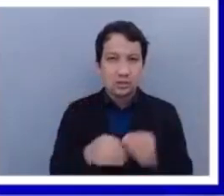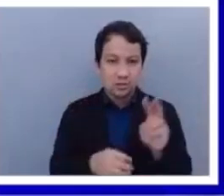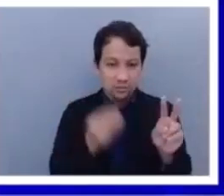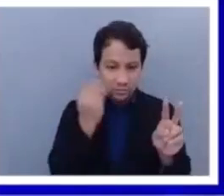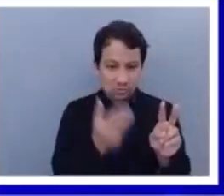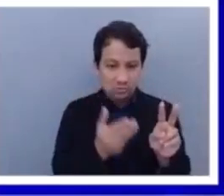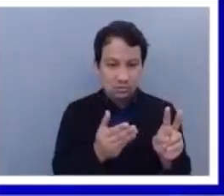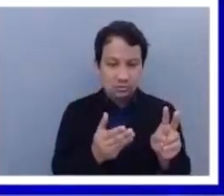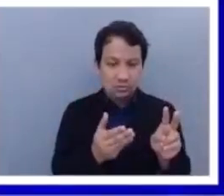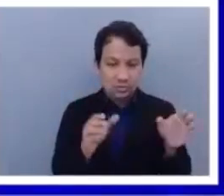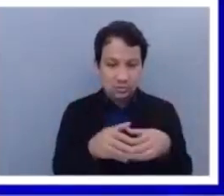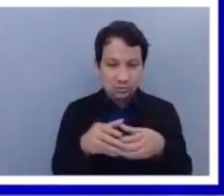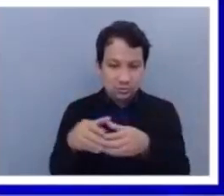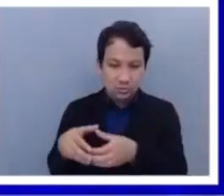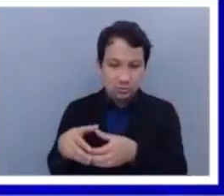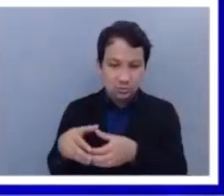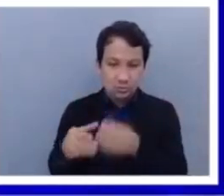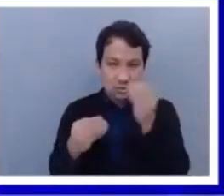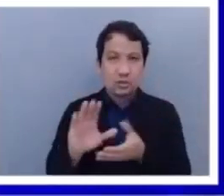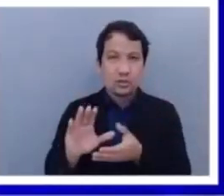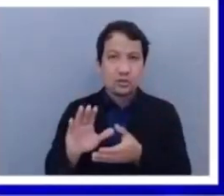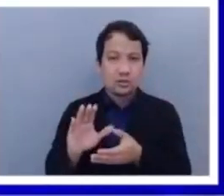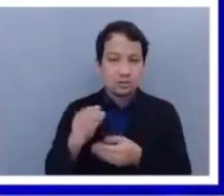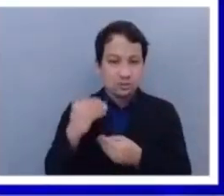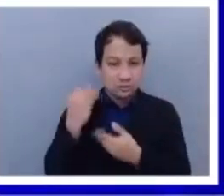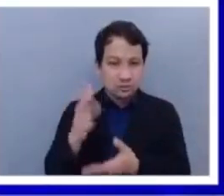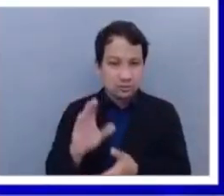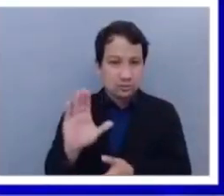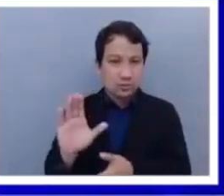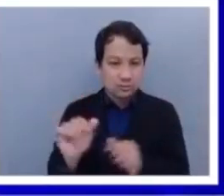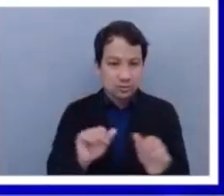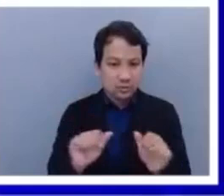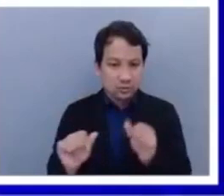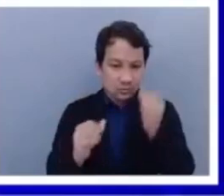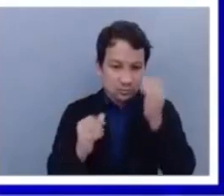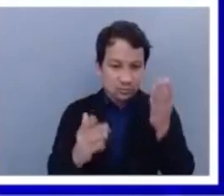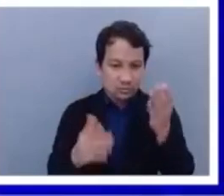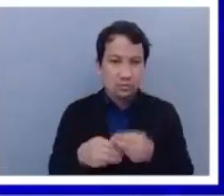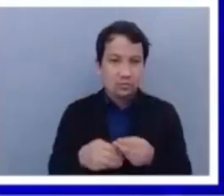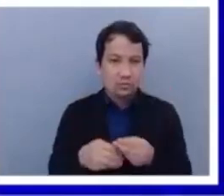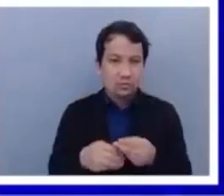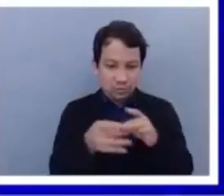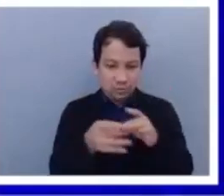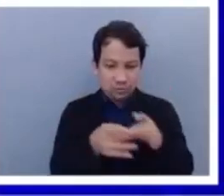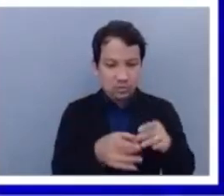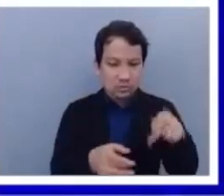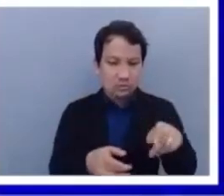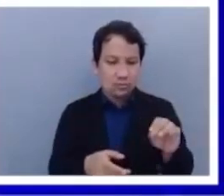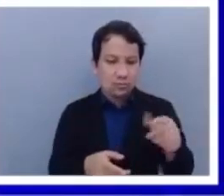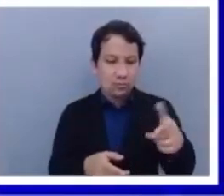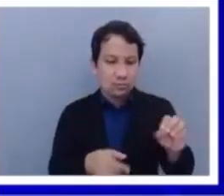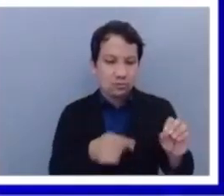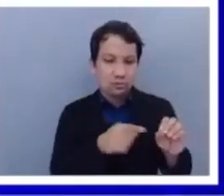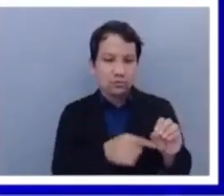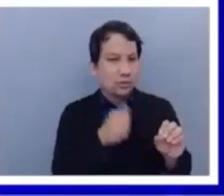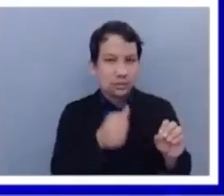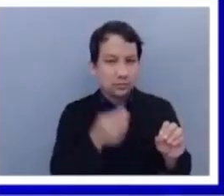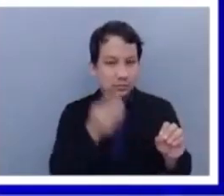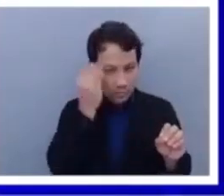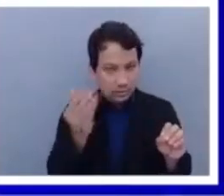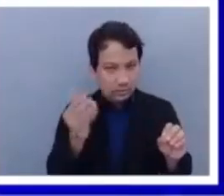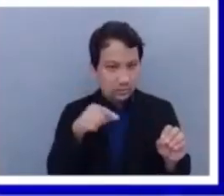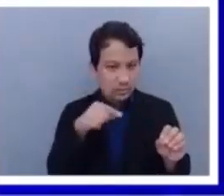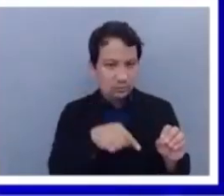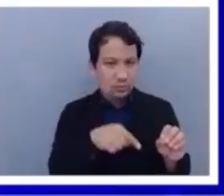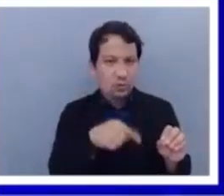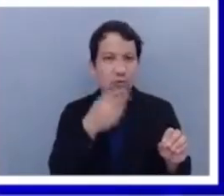where nandoon yung mga activities related to POGO, may pagbaba siya. Pero we cannot really pin down, unfortunately, kung talagang